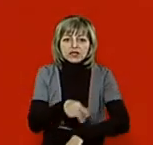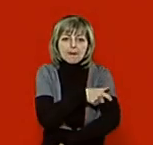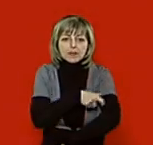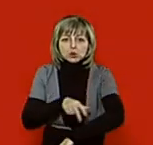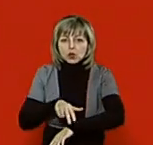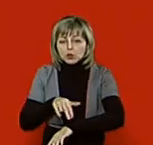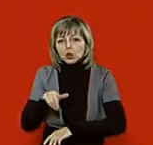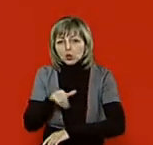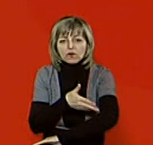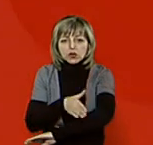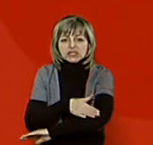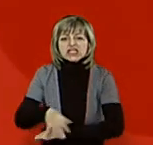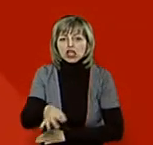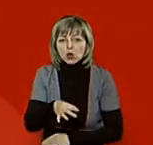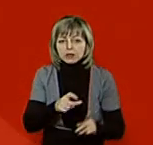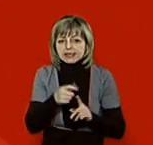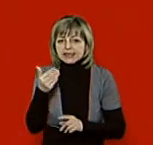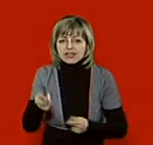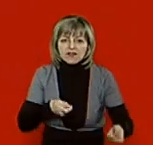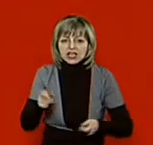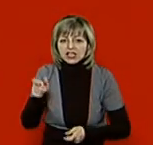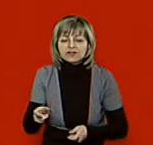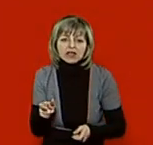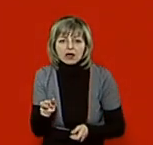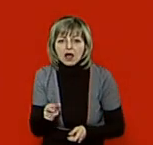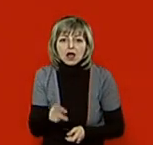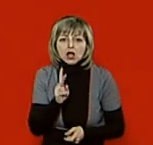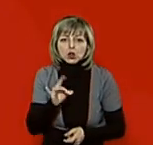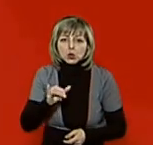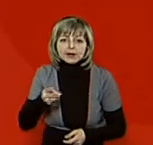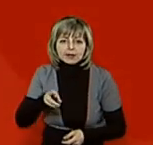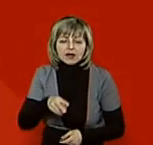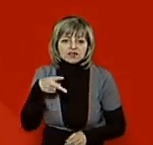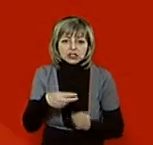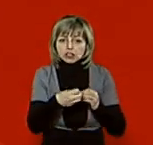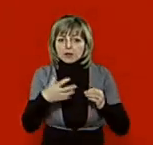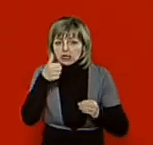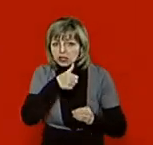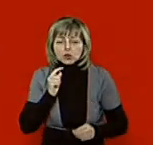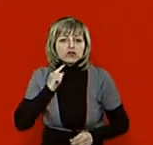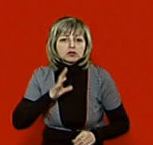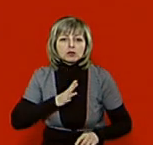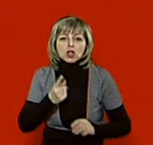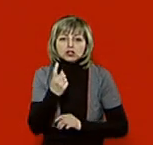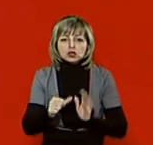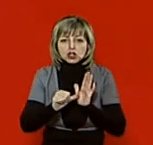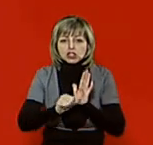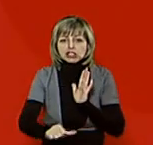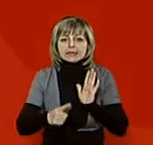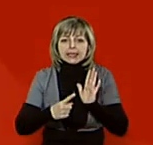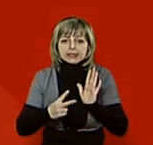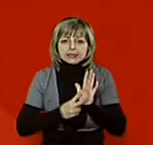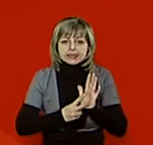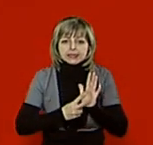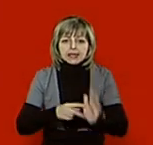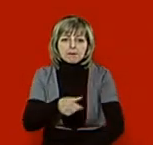патрульної поліції у Волинській області». Зі слів керівника управління Андрія Крутня, 2015-го у Луцьку було 167 патрульних, з